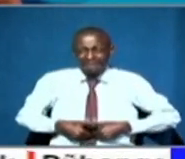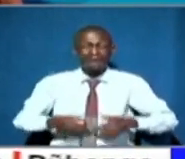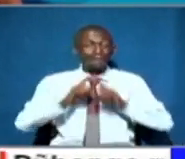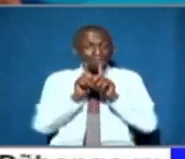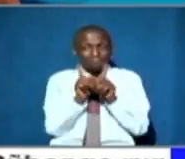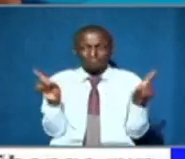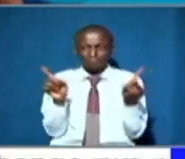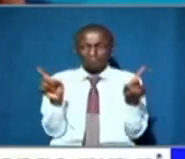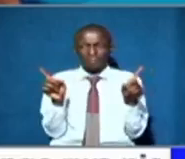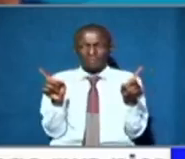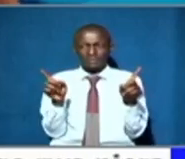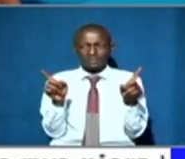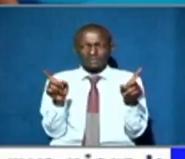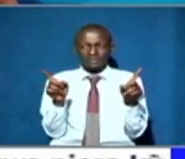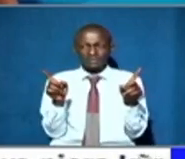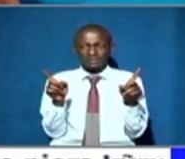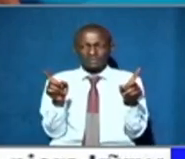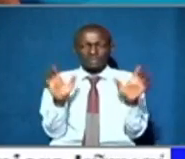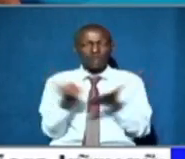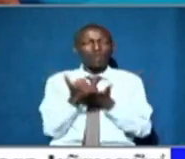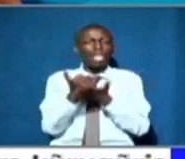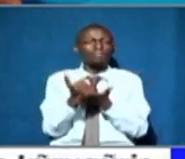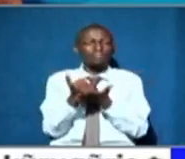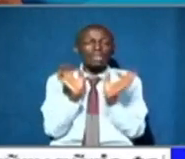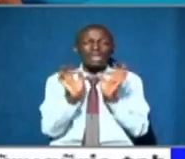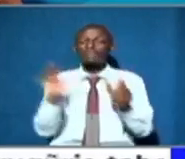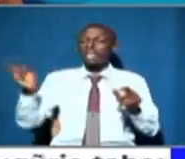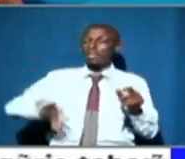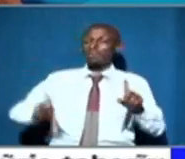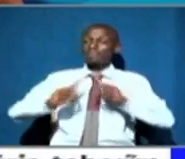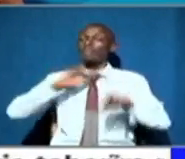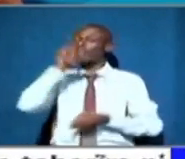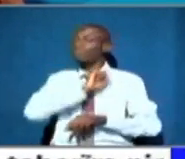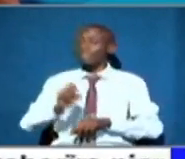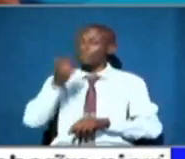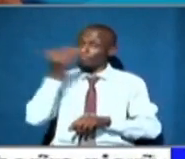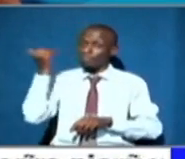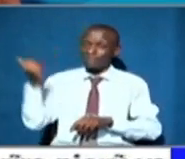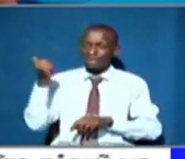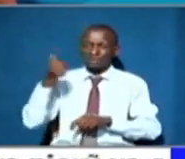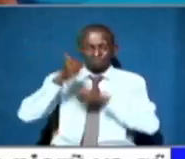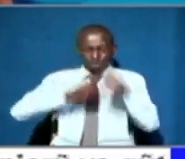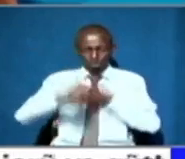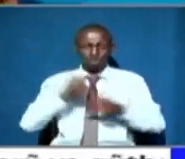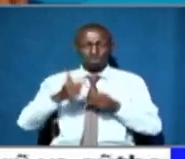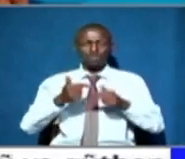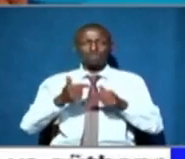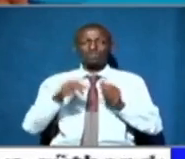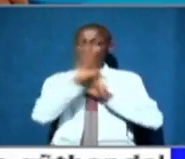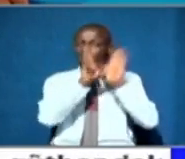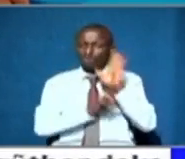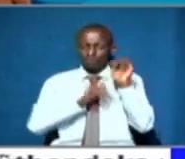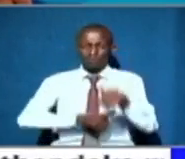kana tuhunite twega furi ni nigututeithia na kindu kafa tuthie na mbere tunyitane na maundu maya niwe kaingi na ni nyendete